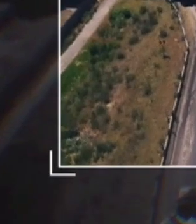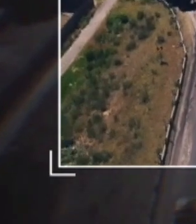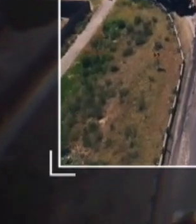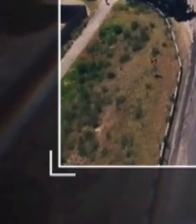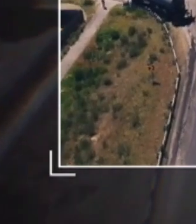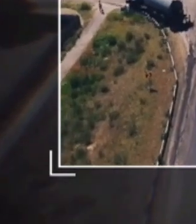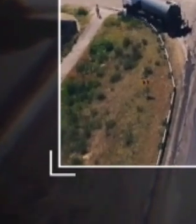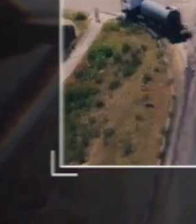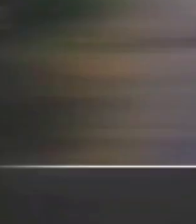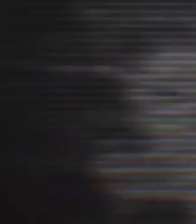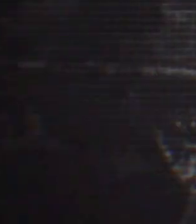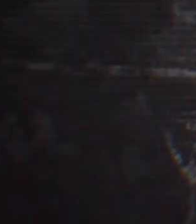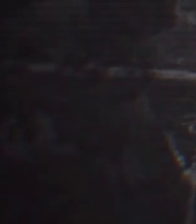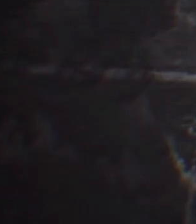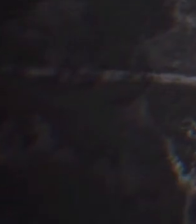Музика